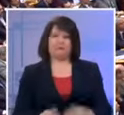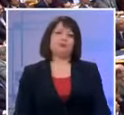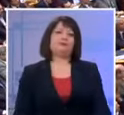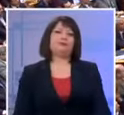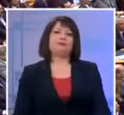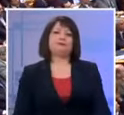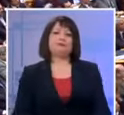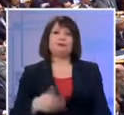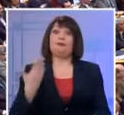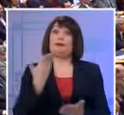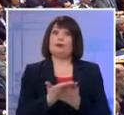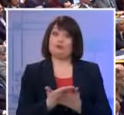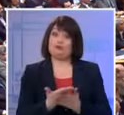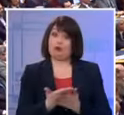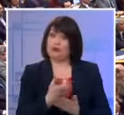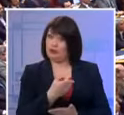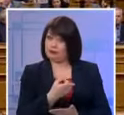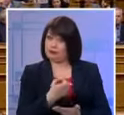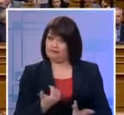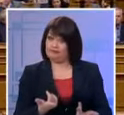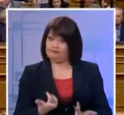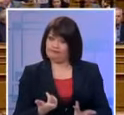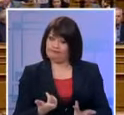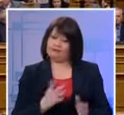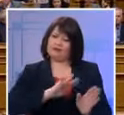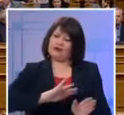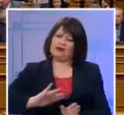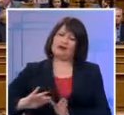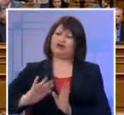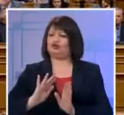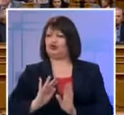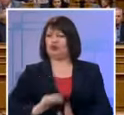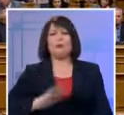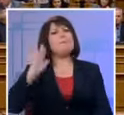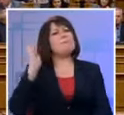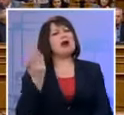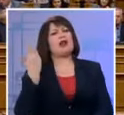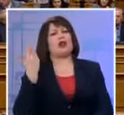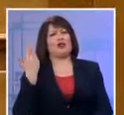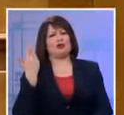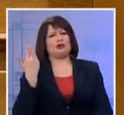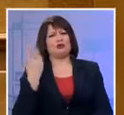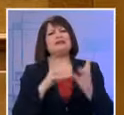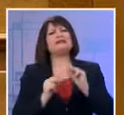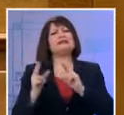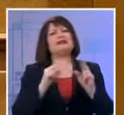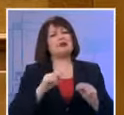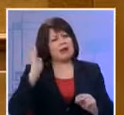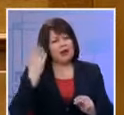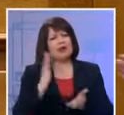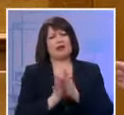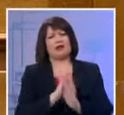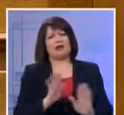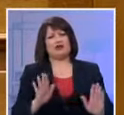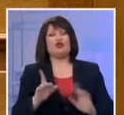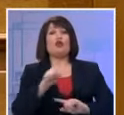Και αν σας προτείνω κάτι, ας αφήσουμε στο παρελθόν αυτά τα οποία συζητάμε. Το